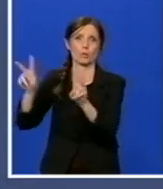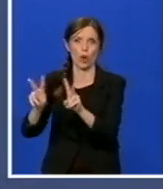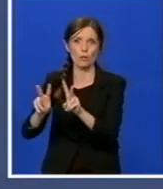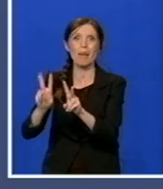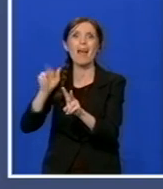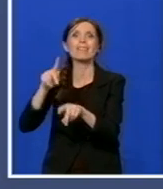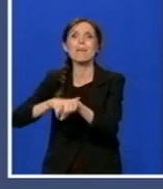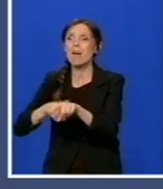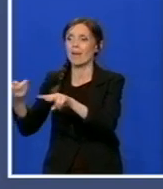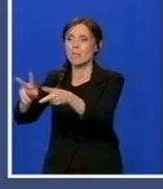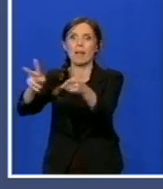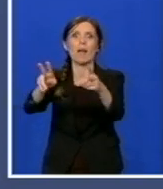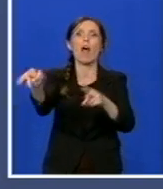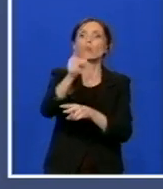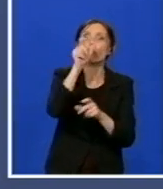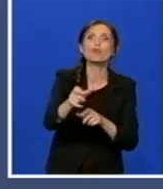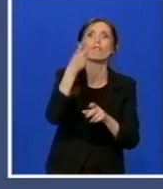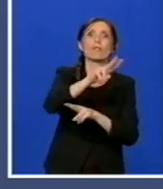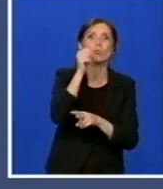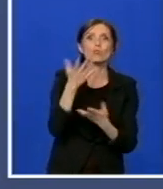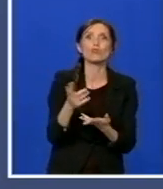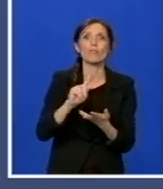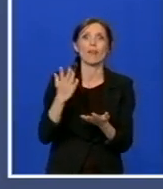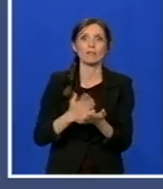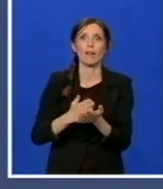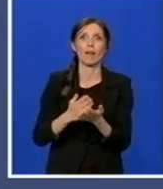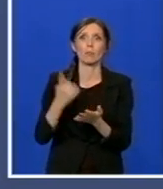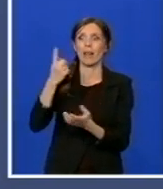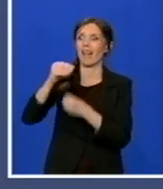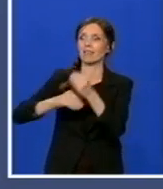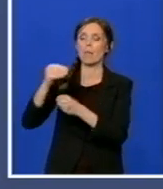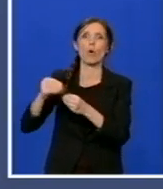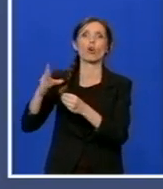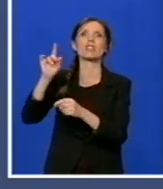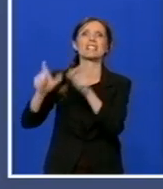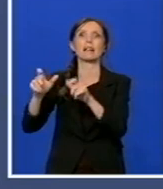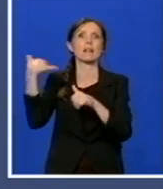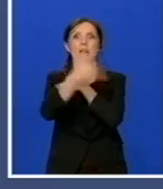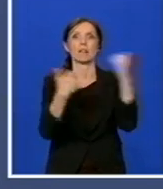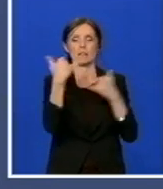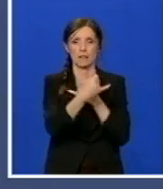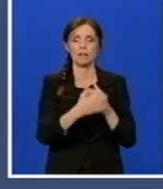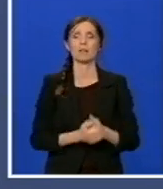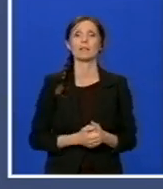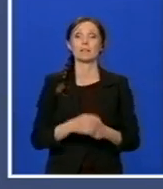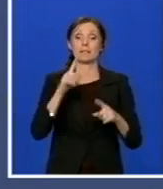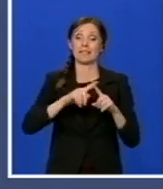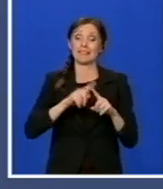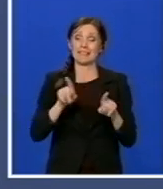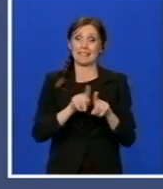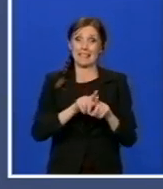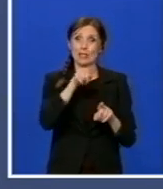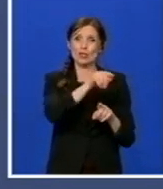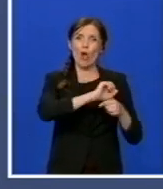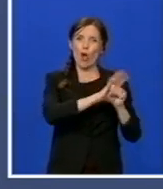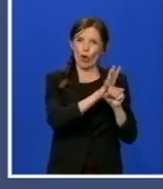jednu inicijativu da smo u COVID jedinice ubacili i naše psihologe